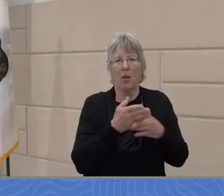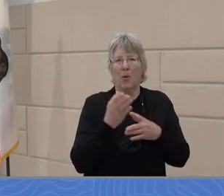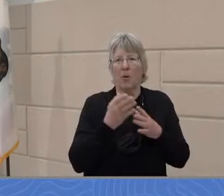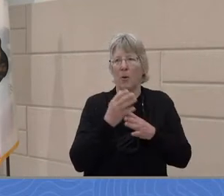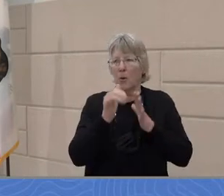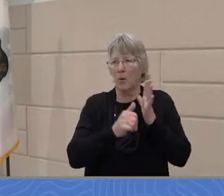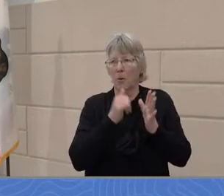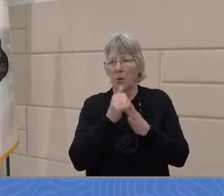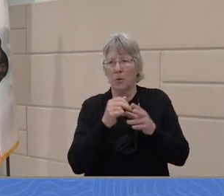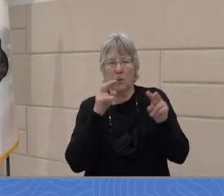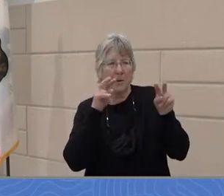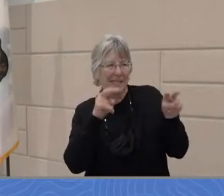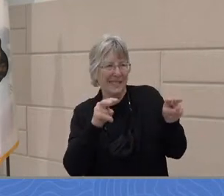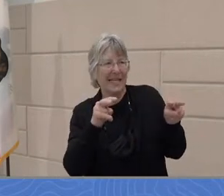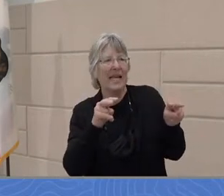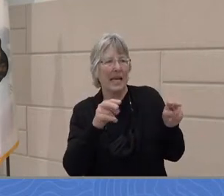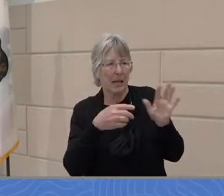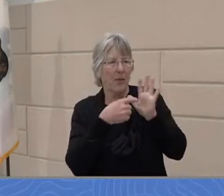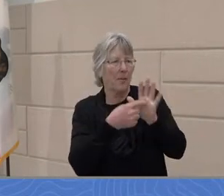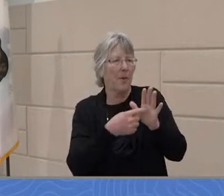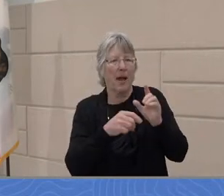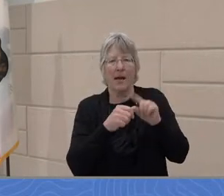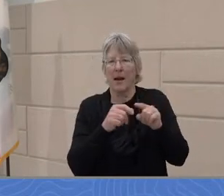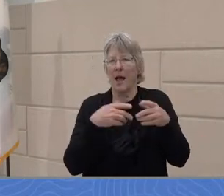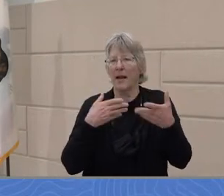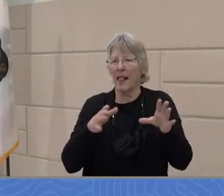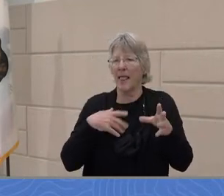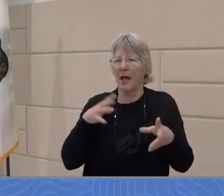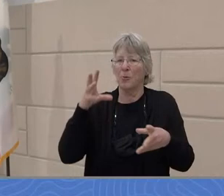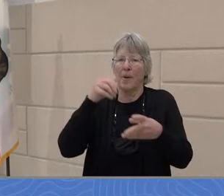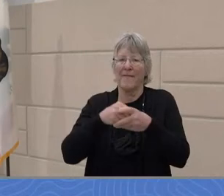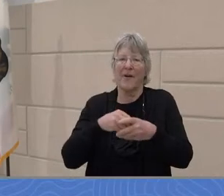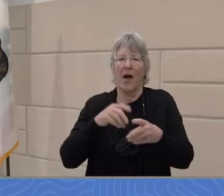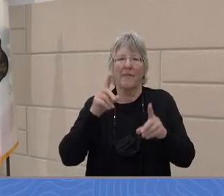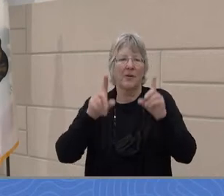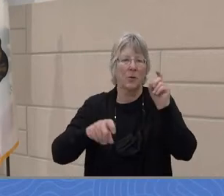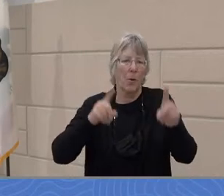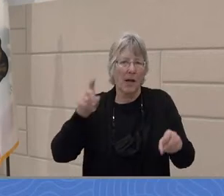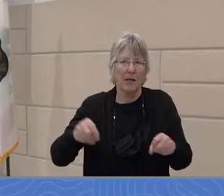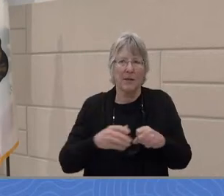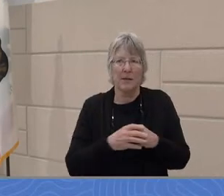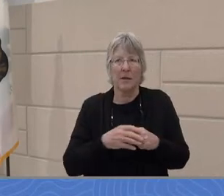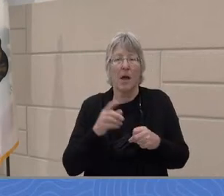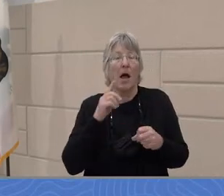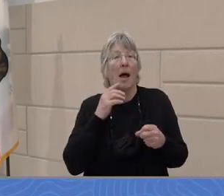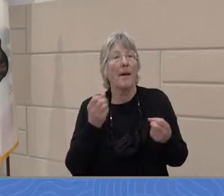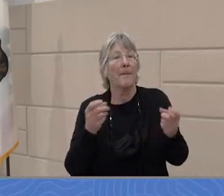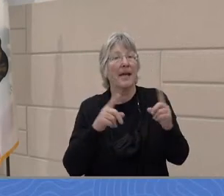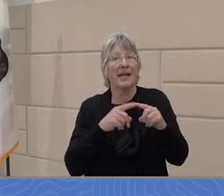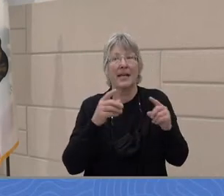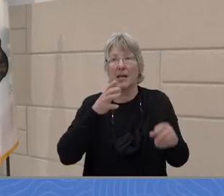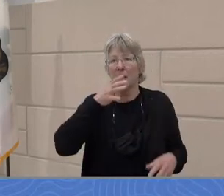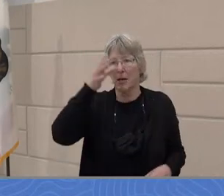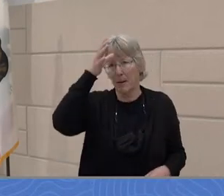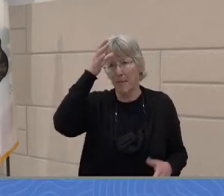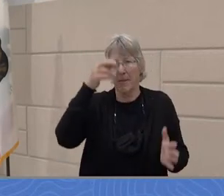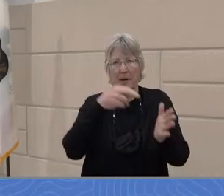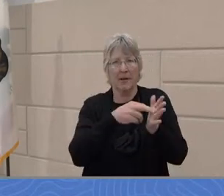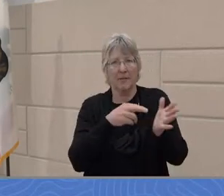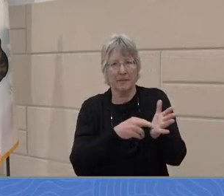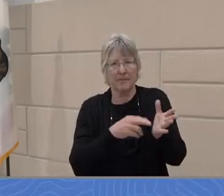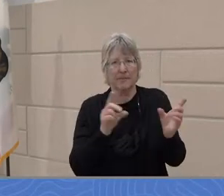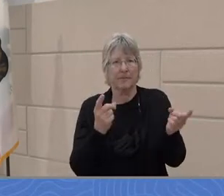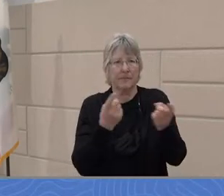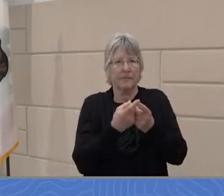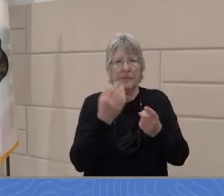จรมโจรมตัวมือของยูทูบปันตาอเมริกาโจรมในโครงการเทือกาสเตเตอไวเต